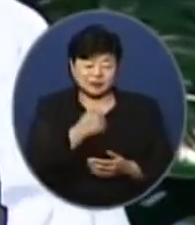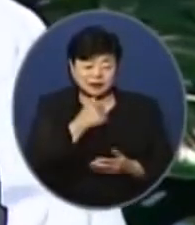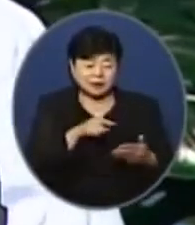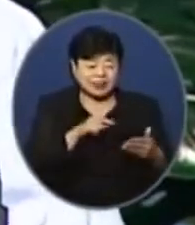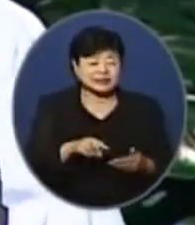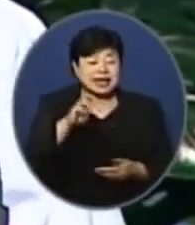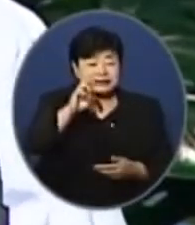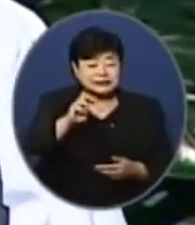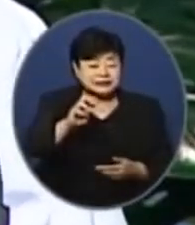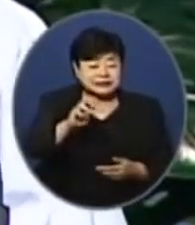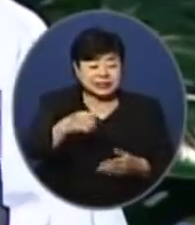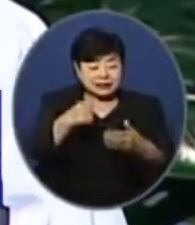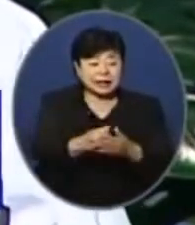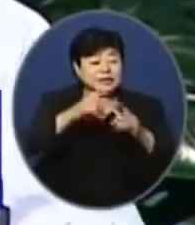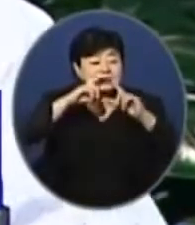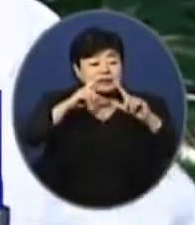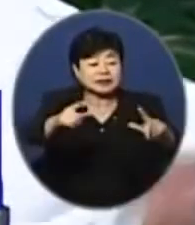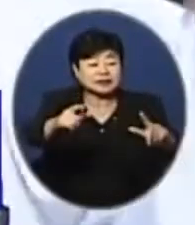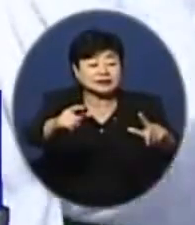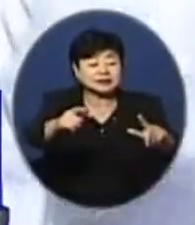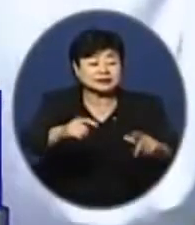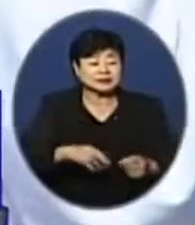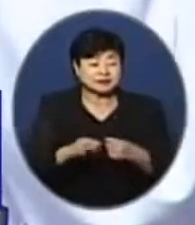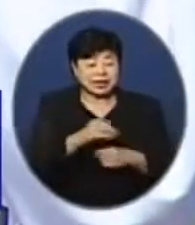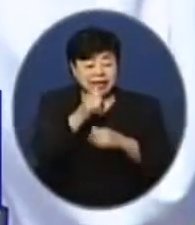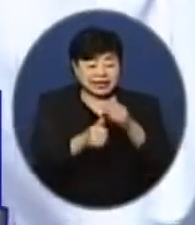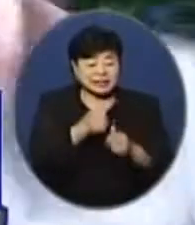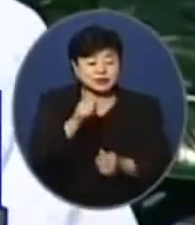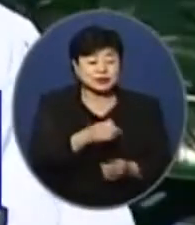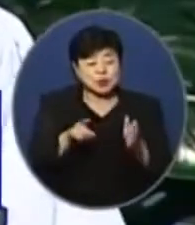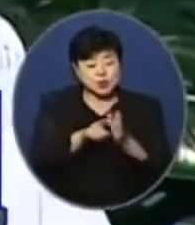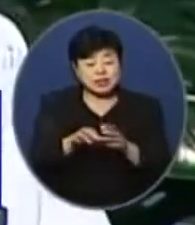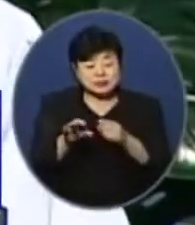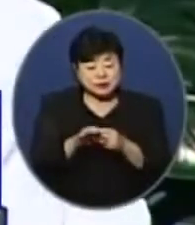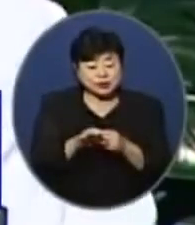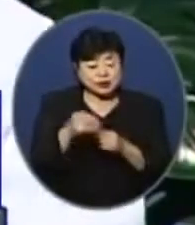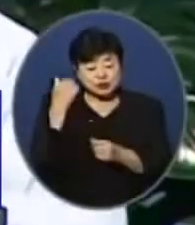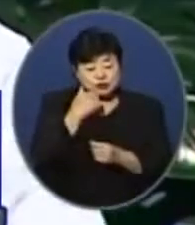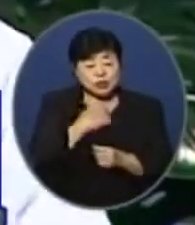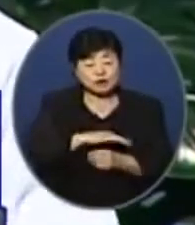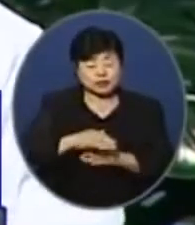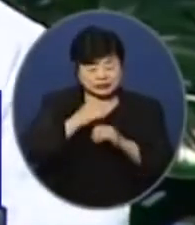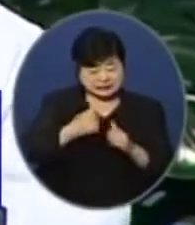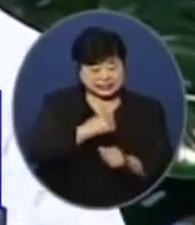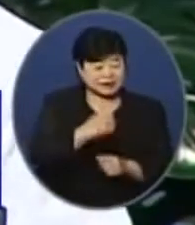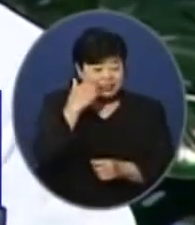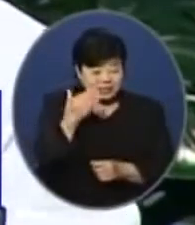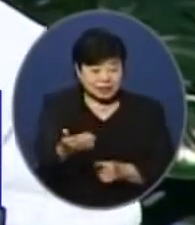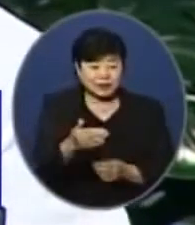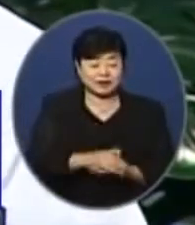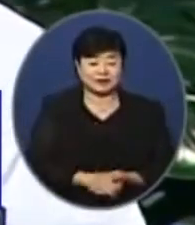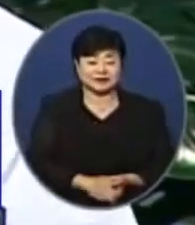로마서 8장 30절에 그는 담대히 선언합니다. 만일 하나님이 우리를 위하시면 누가